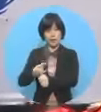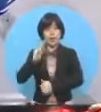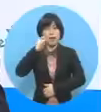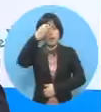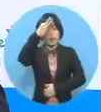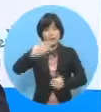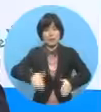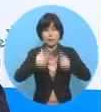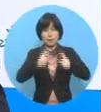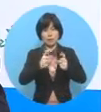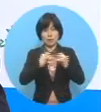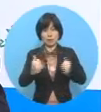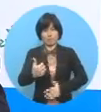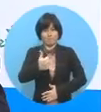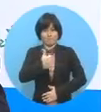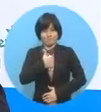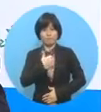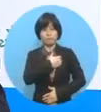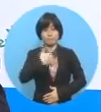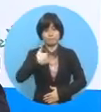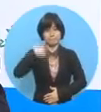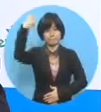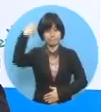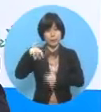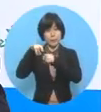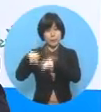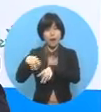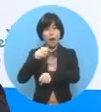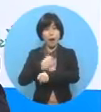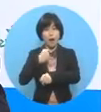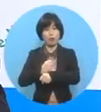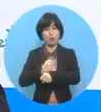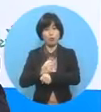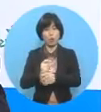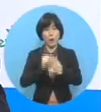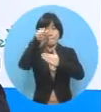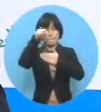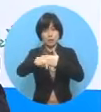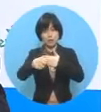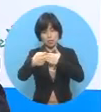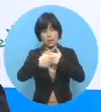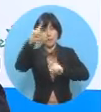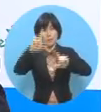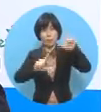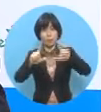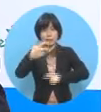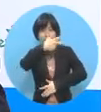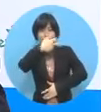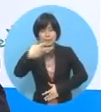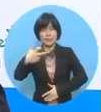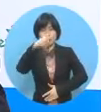지역민과 후손들에게 애향 남도민으로서 자부심과 자긍심을 고취하고